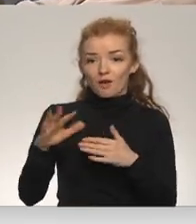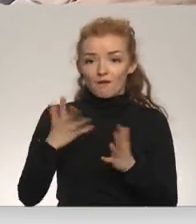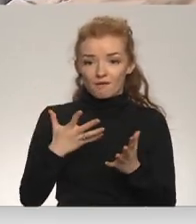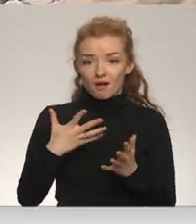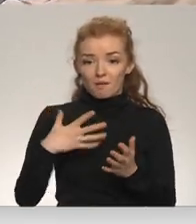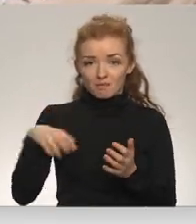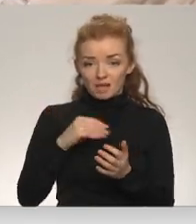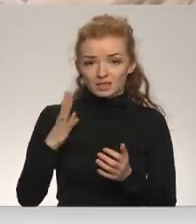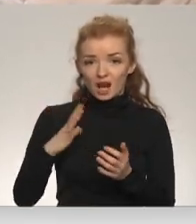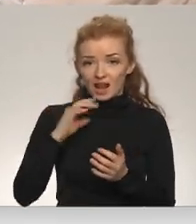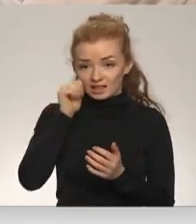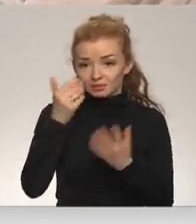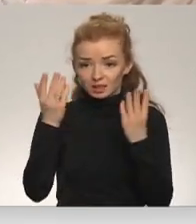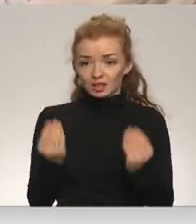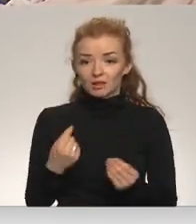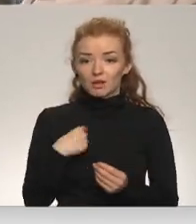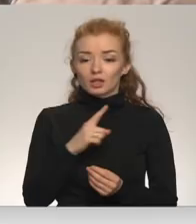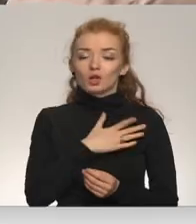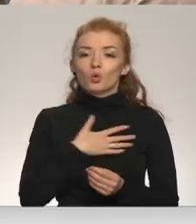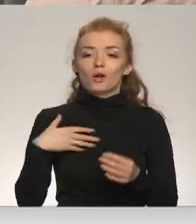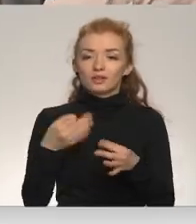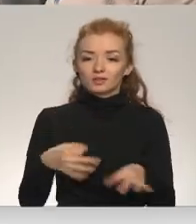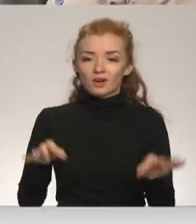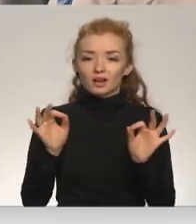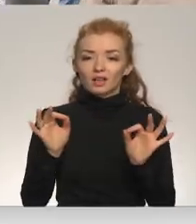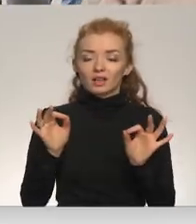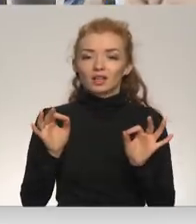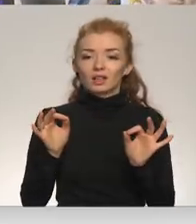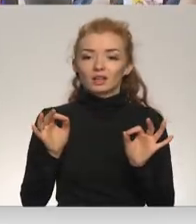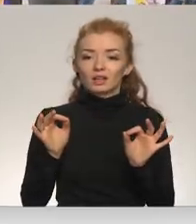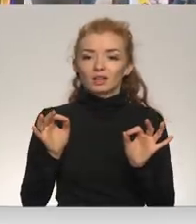sagaidīsim rītdienu. Un man ir ļoti svarīgi,